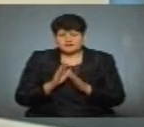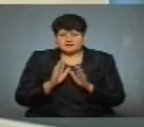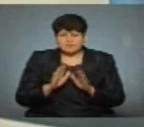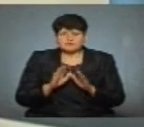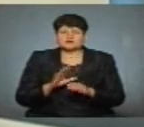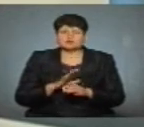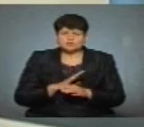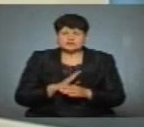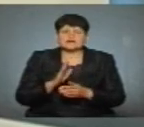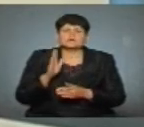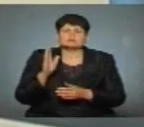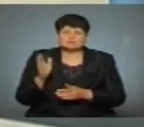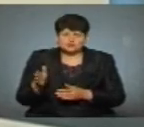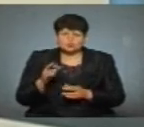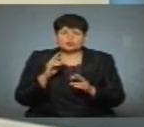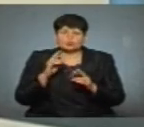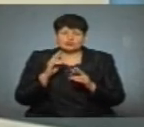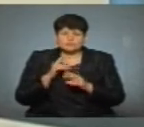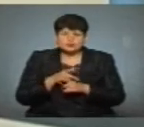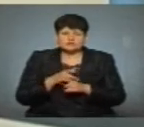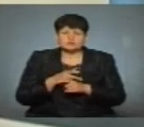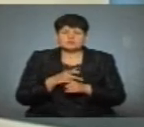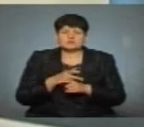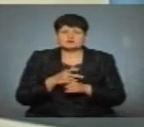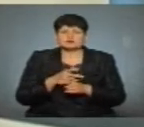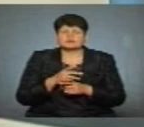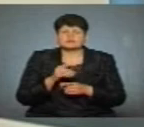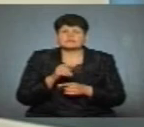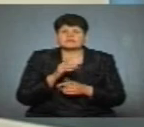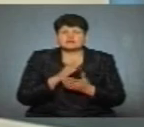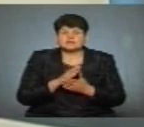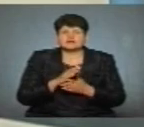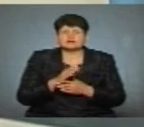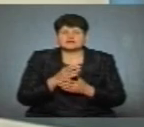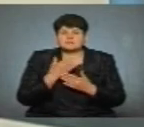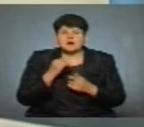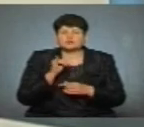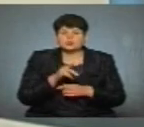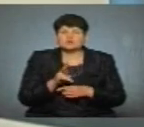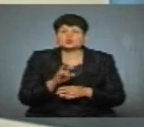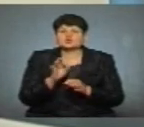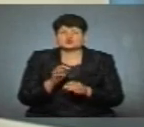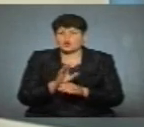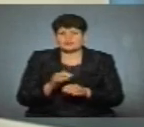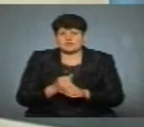вони були, вони будуть, тому що помилок немає, як і в кожної людини, тільки в тої, яка нічого не робить. От.